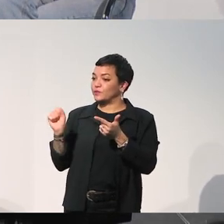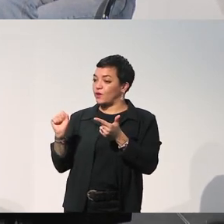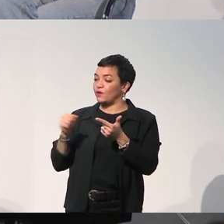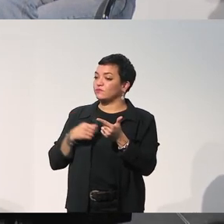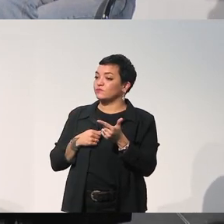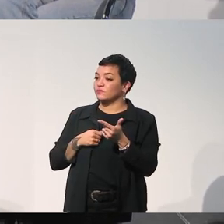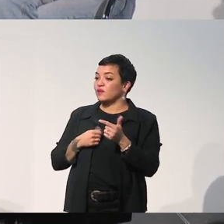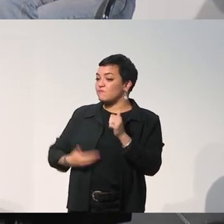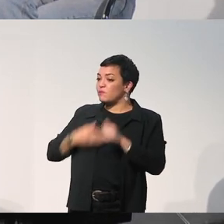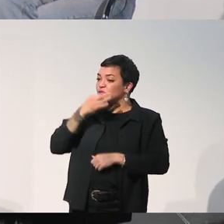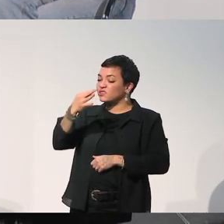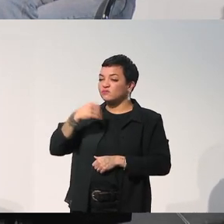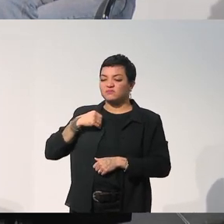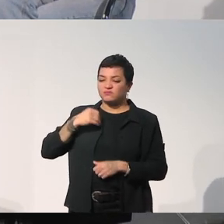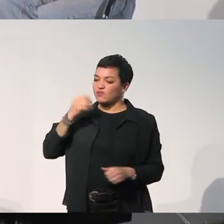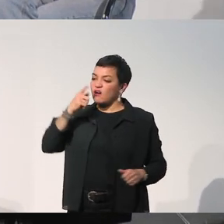m'ont tout pris.